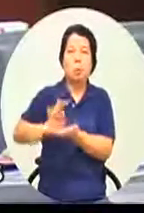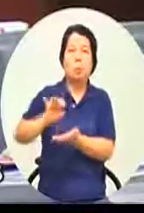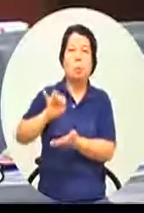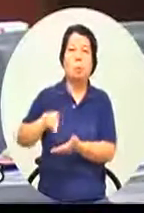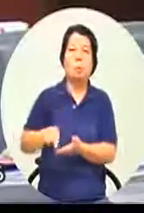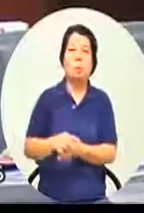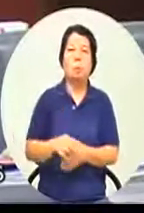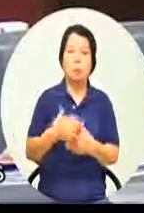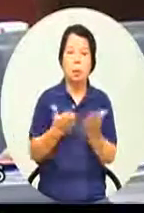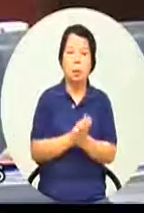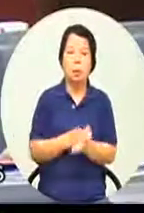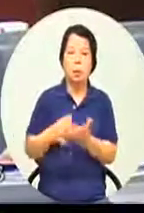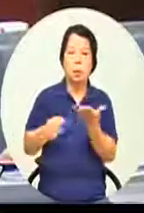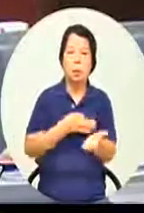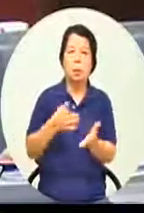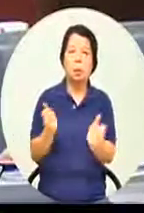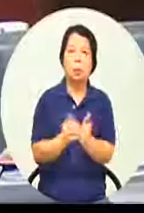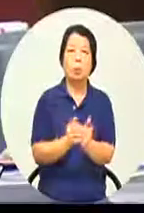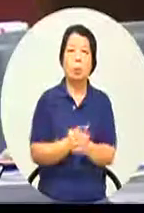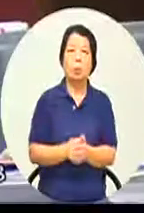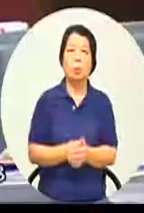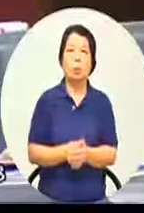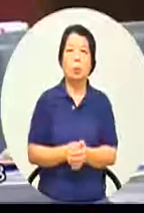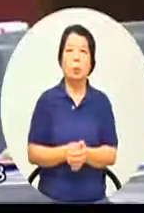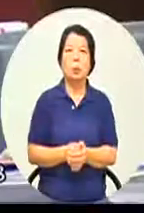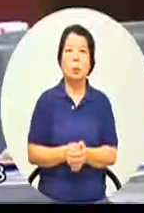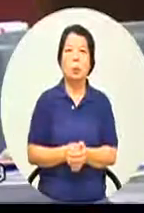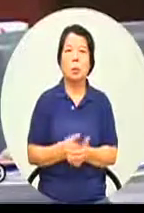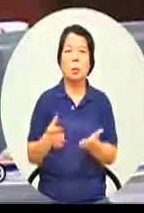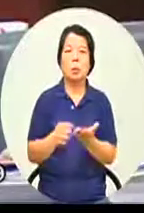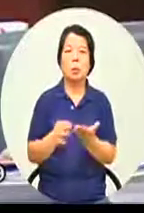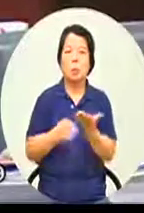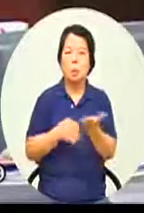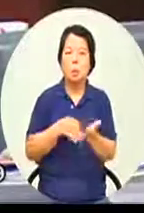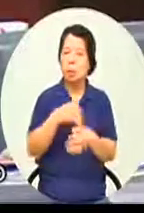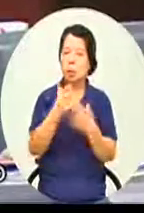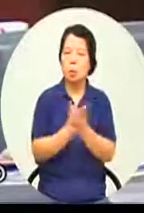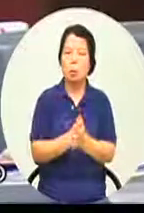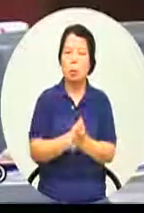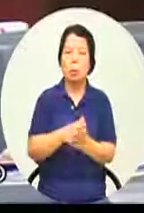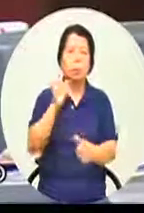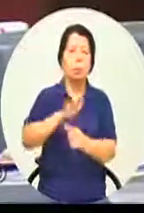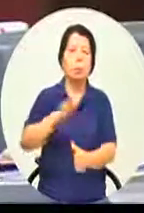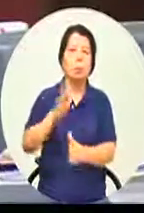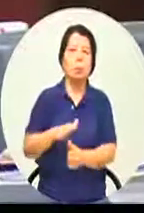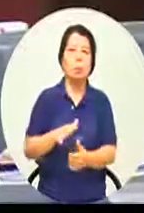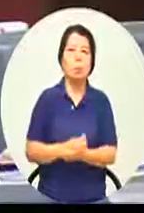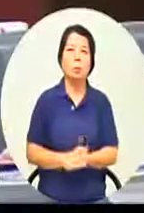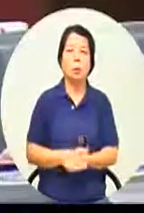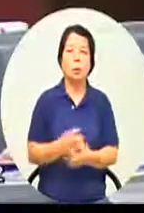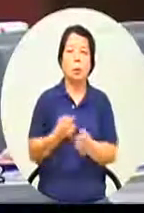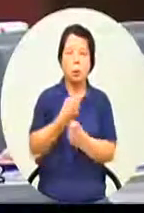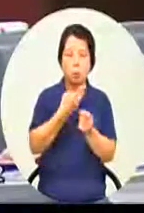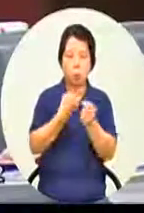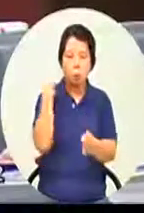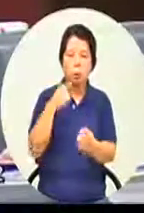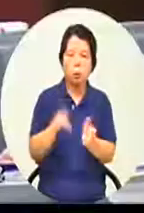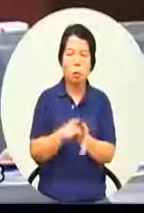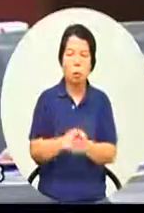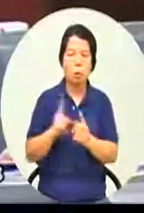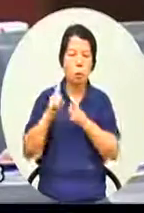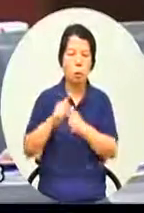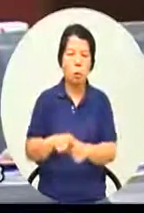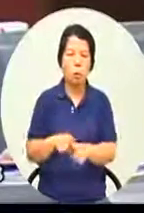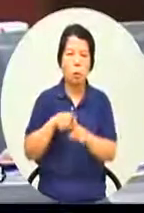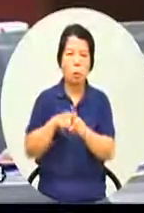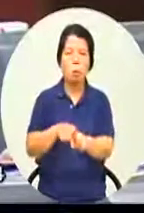知道已经标售好几次，都一直流标，一直流标。那次我在去年的时候跟着你们去会刊的时候，就